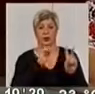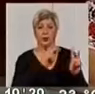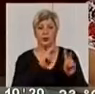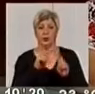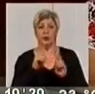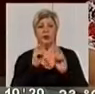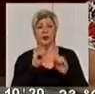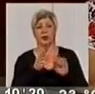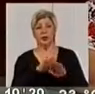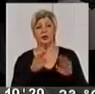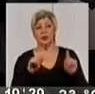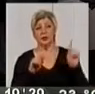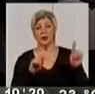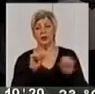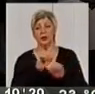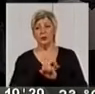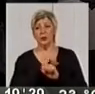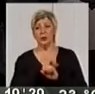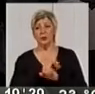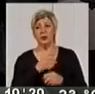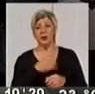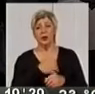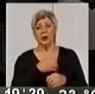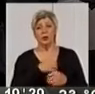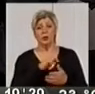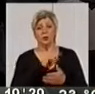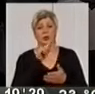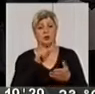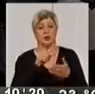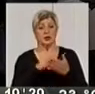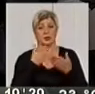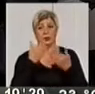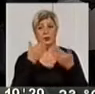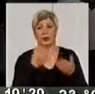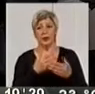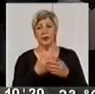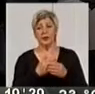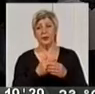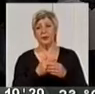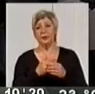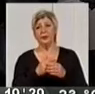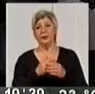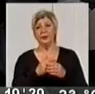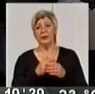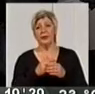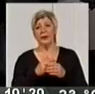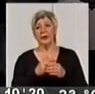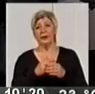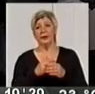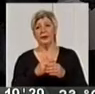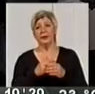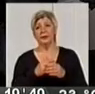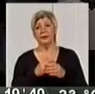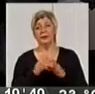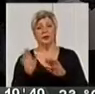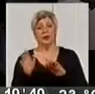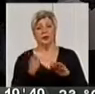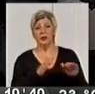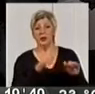там оздоровлення. Слухайте, я тут хочу вам задати питання, ну, навіть не я. Я зараз підведу до цього питання. От після